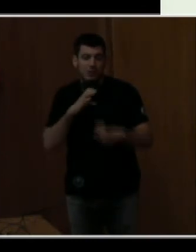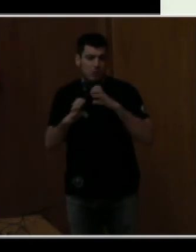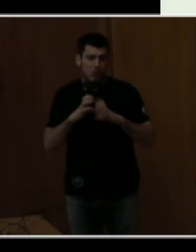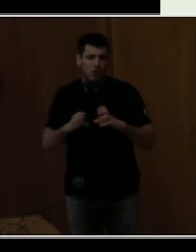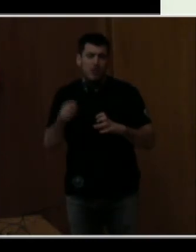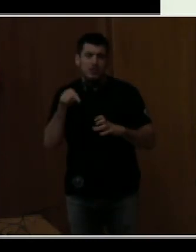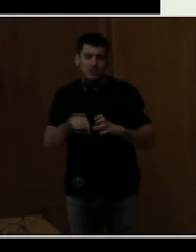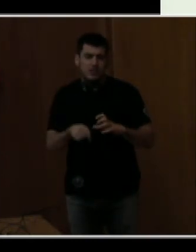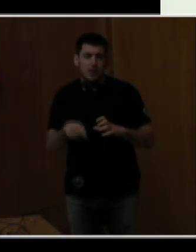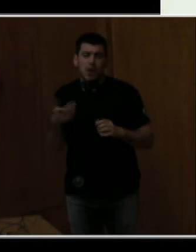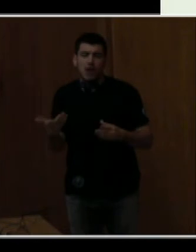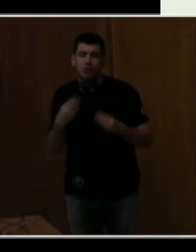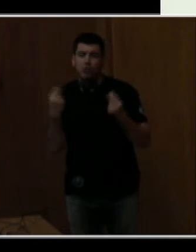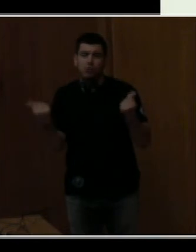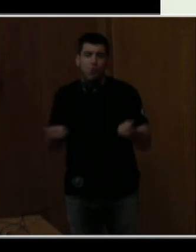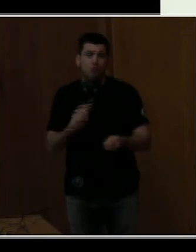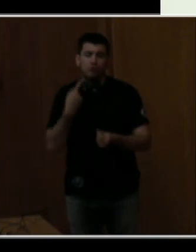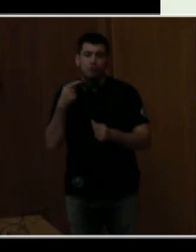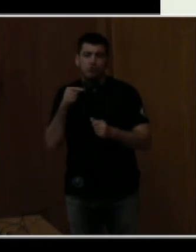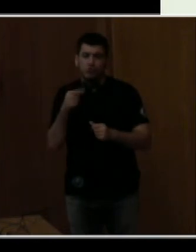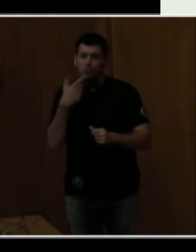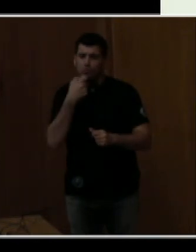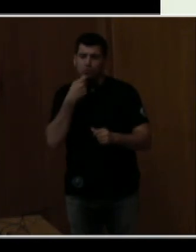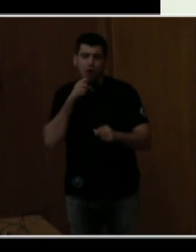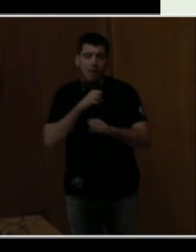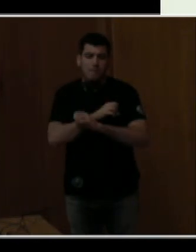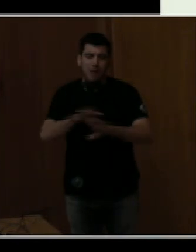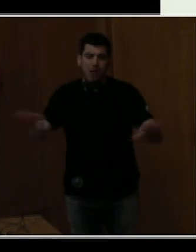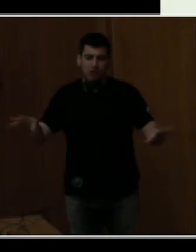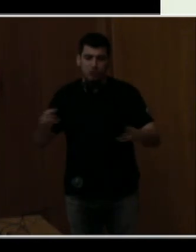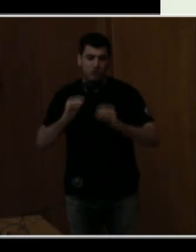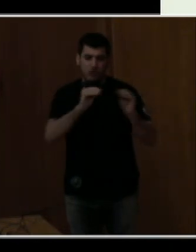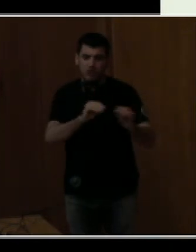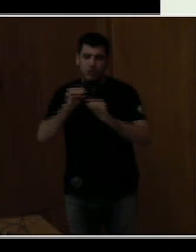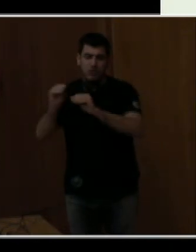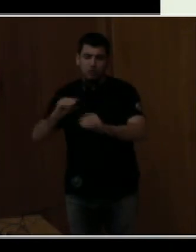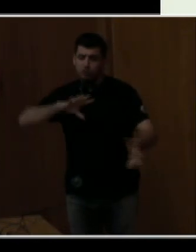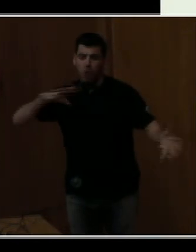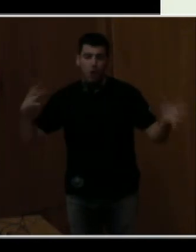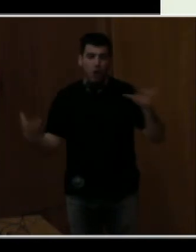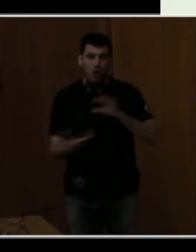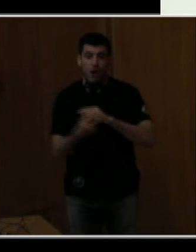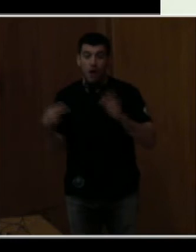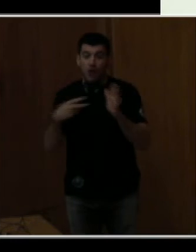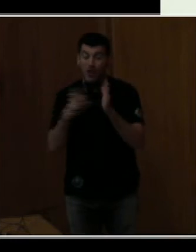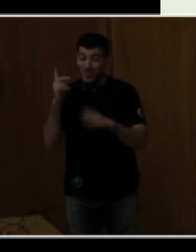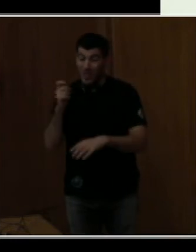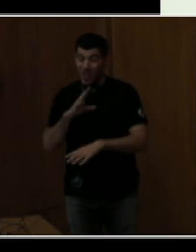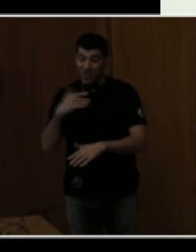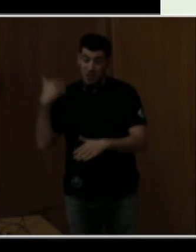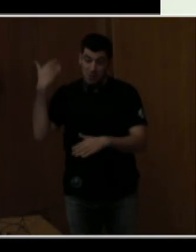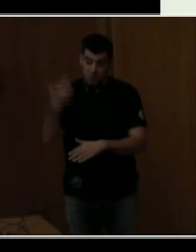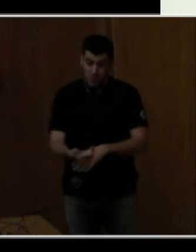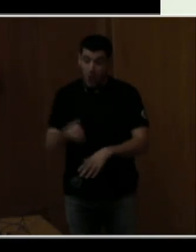πλέον κυρίαρχο μέσο μετάδοσης στον κόσμο. Μάλιστα από το 2010 και έπειτα, όλες οι ήπειροι είναι